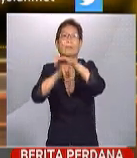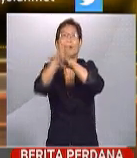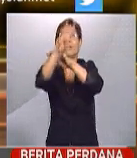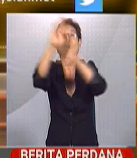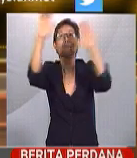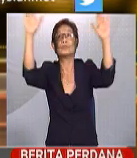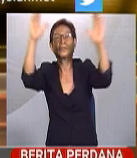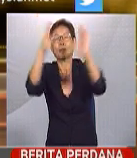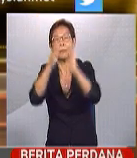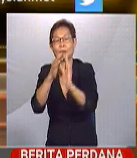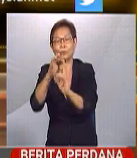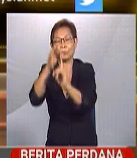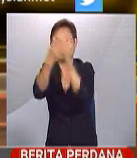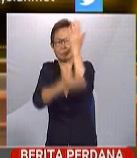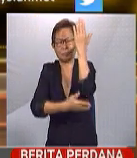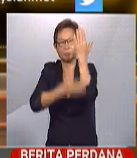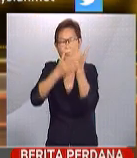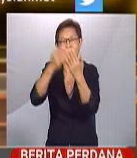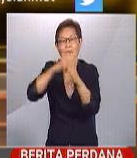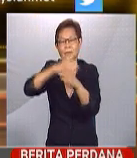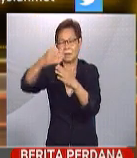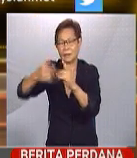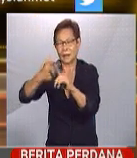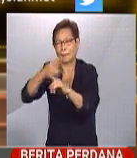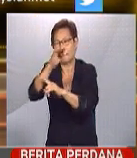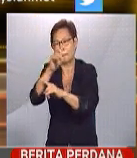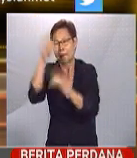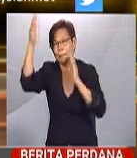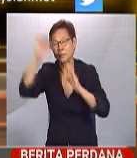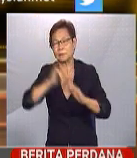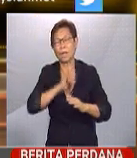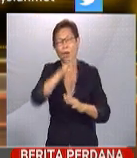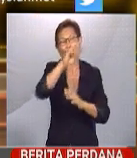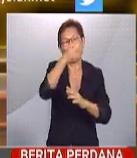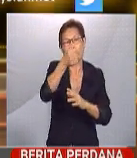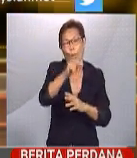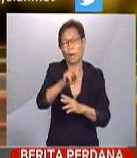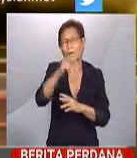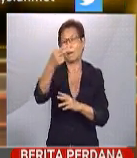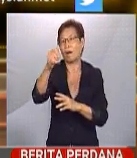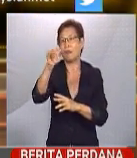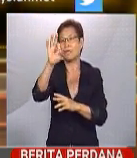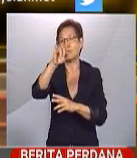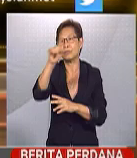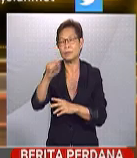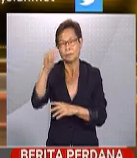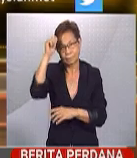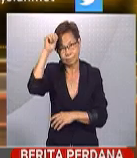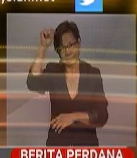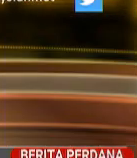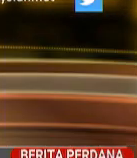bandar-bandar utama di seluruh Malaysia. Sekian daripada Map Malaysia. Saya Wan Hafiz. Assalamualaikum dan salam sejahtera.